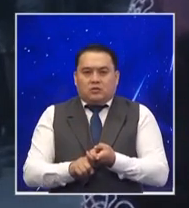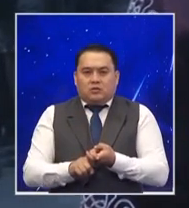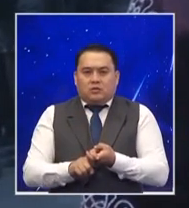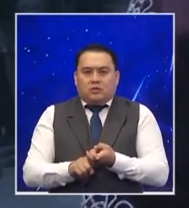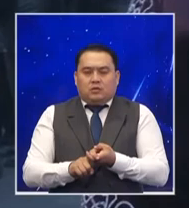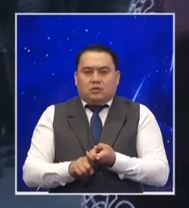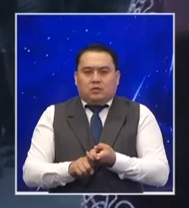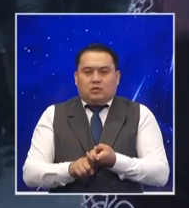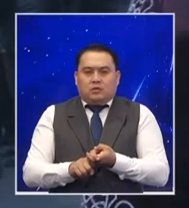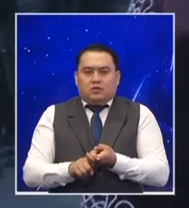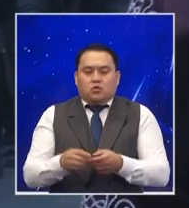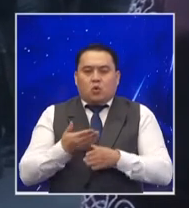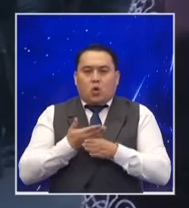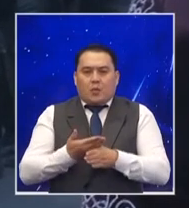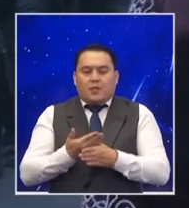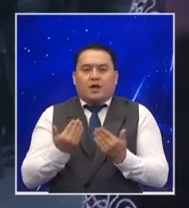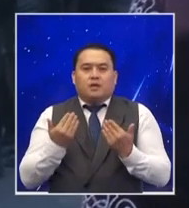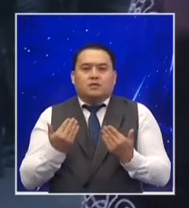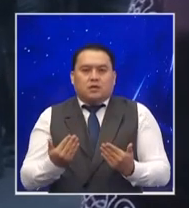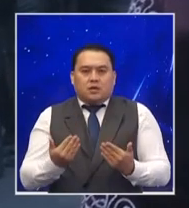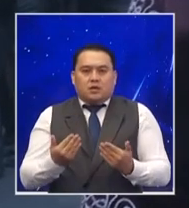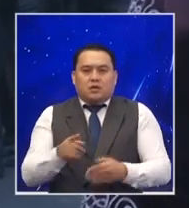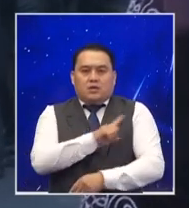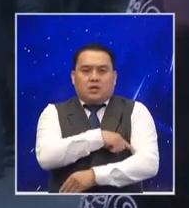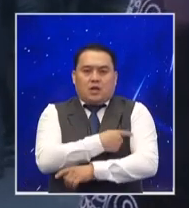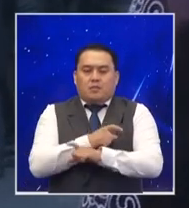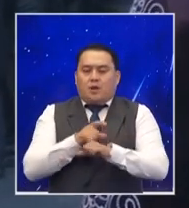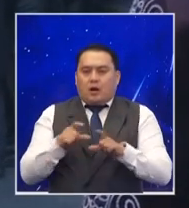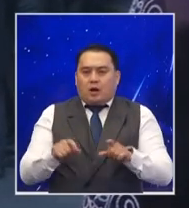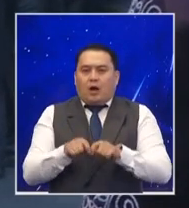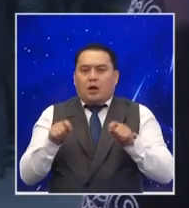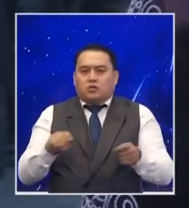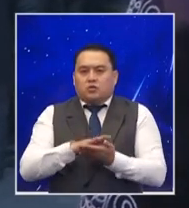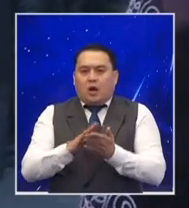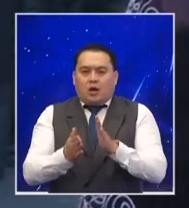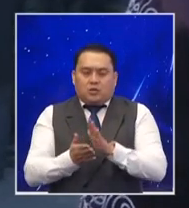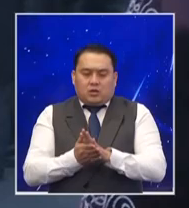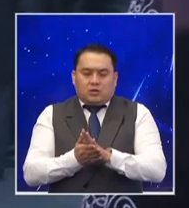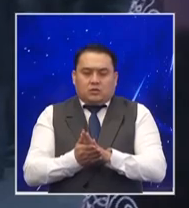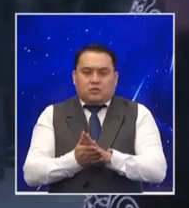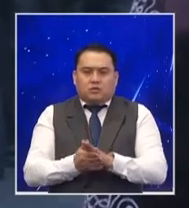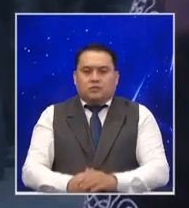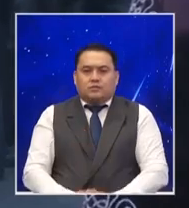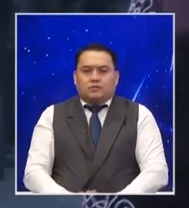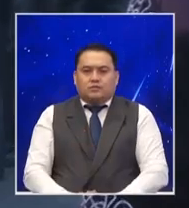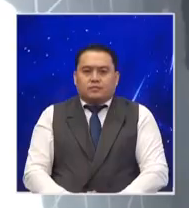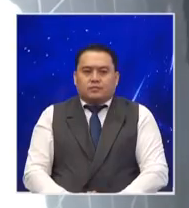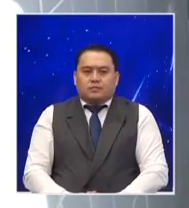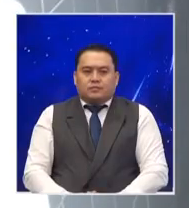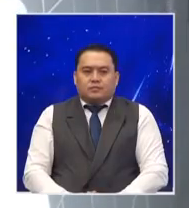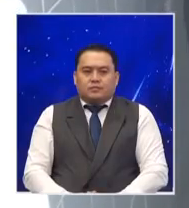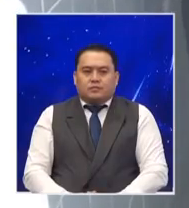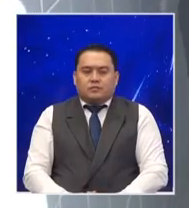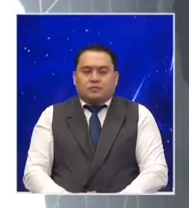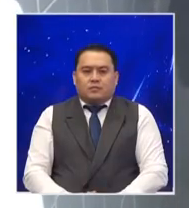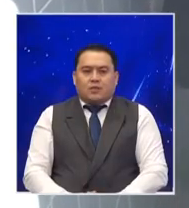дейді. Соның арқасында қазіргі енді мына емхана барлық жағдайға жауап береді деген ойдамын. Мұнда